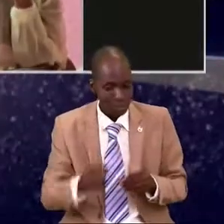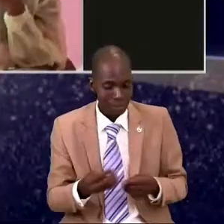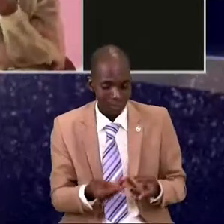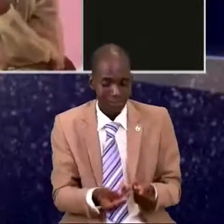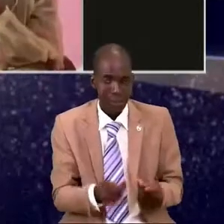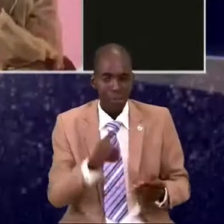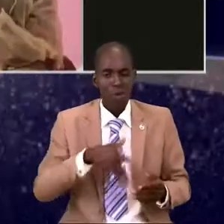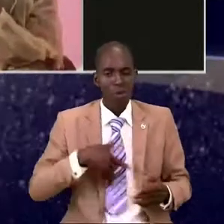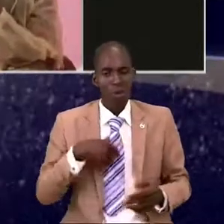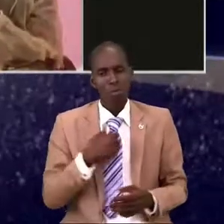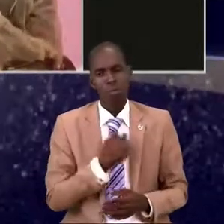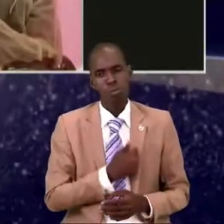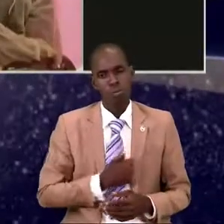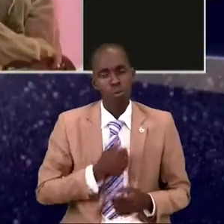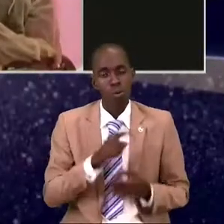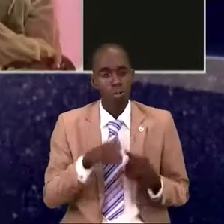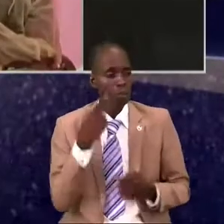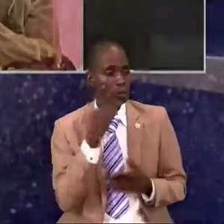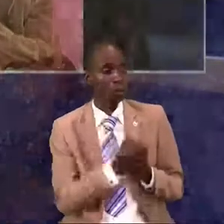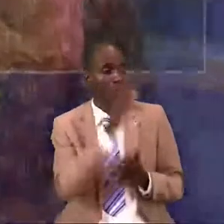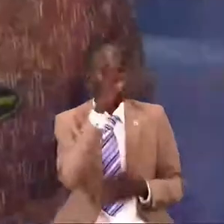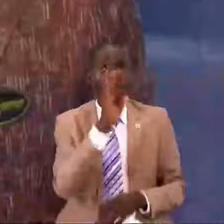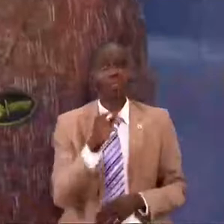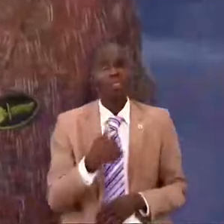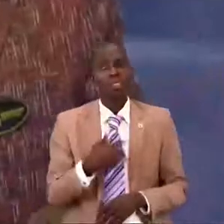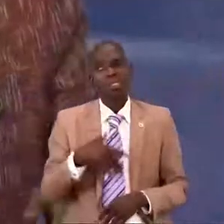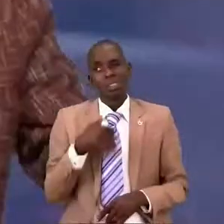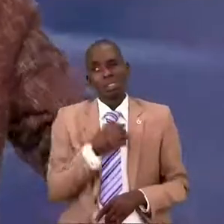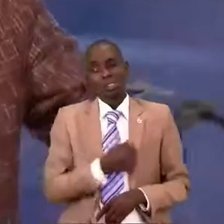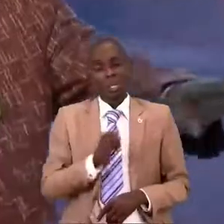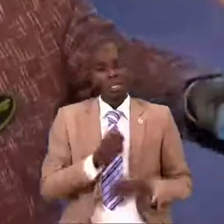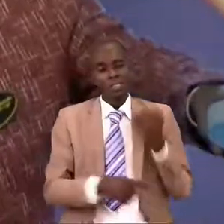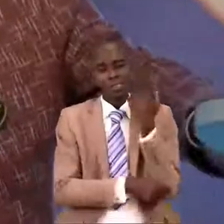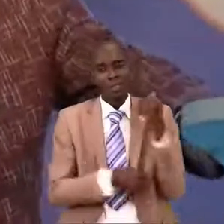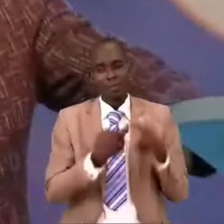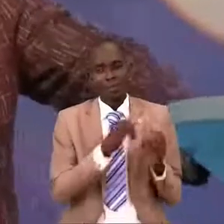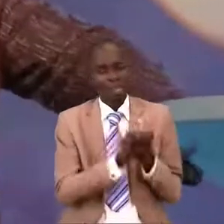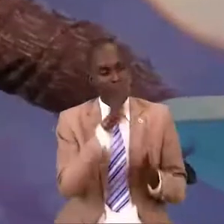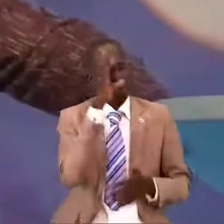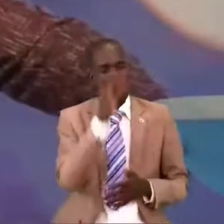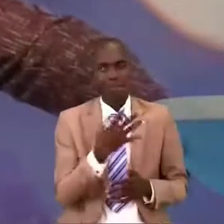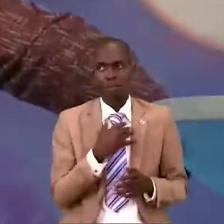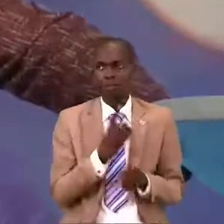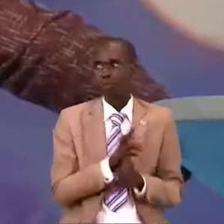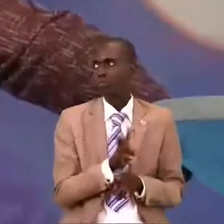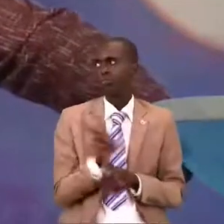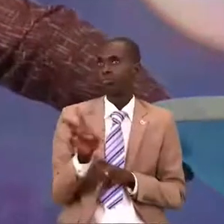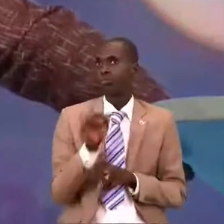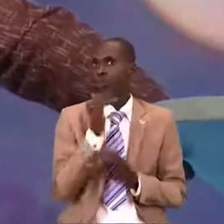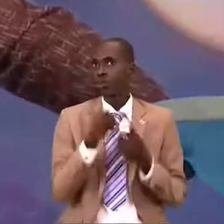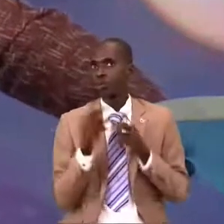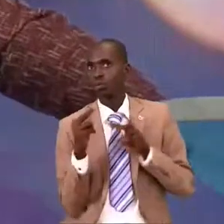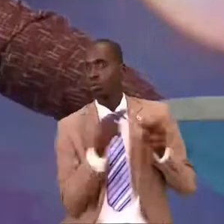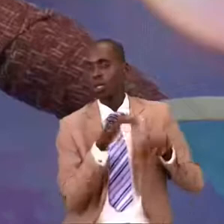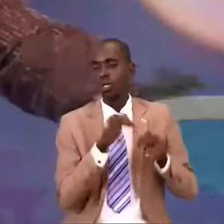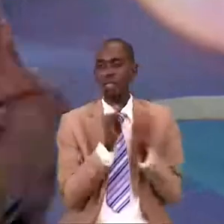détournes les regards. Mais la culpabilité, la condamnation, même si tu dis que tu es sauvé, c'est parce que tu n'as pas